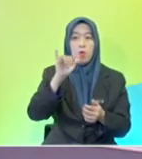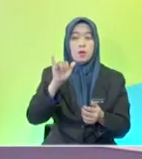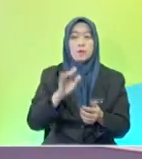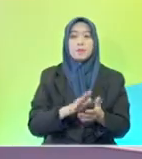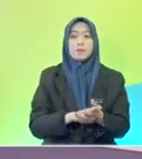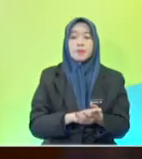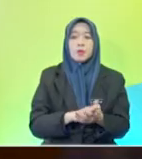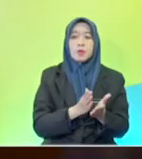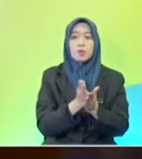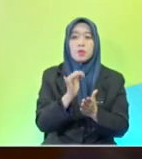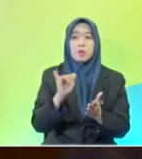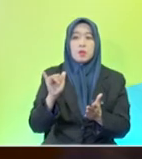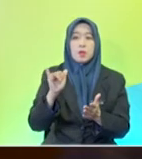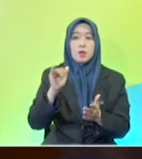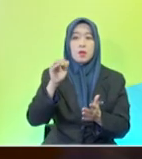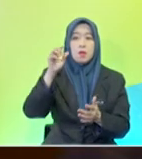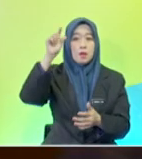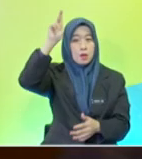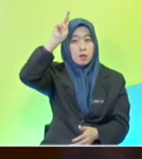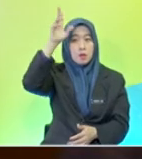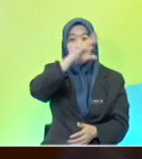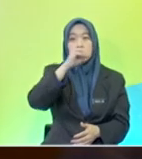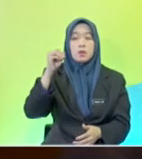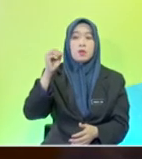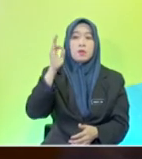Seterusnya Khalif dan juga Fatin bersedia?